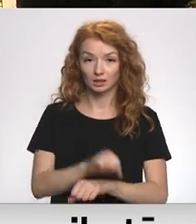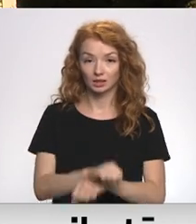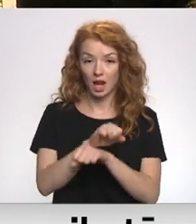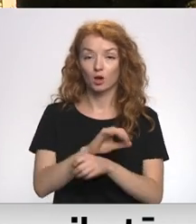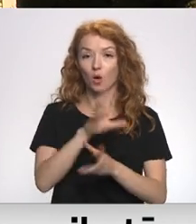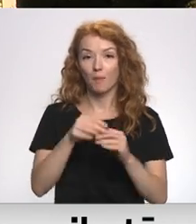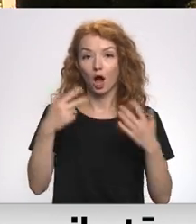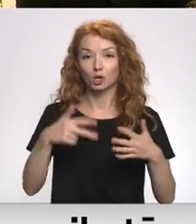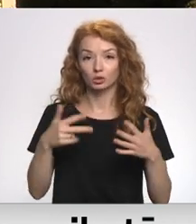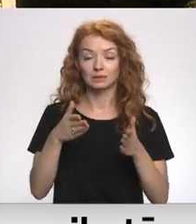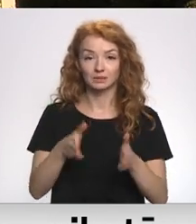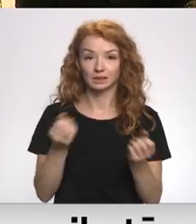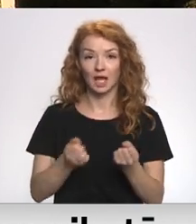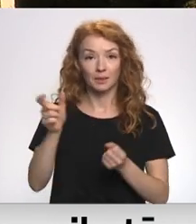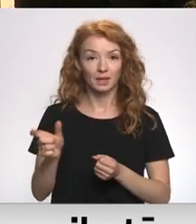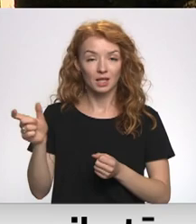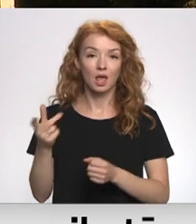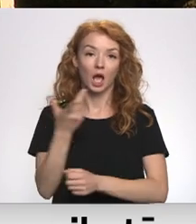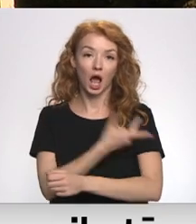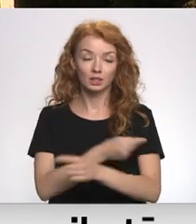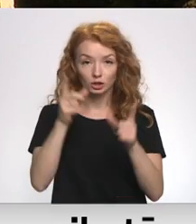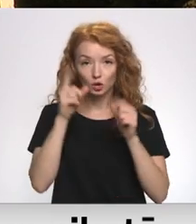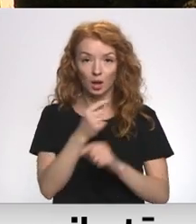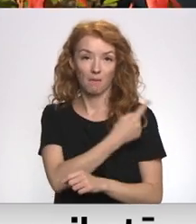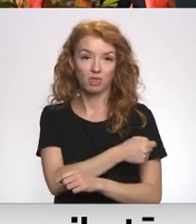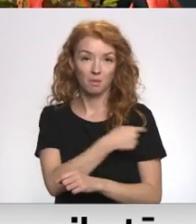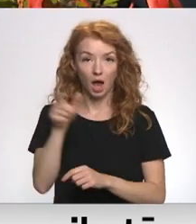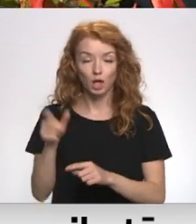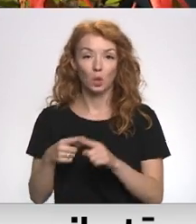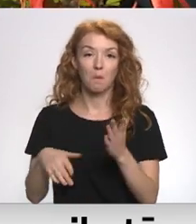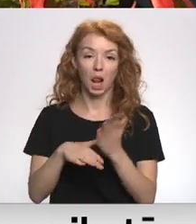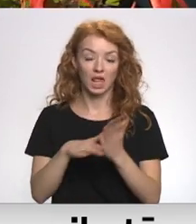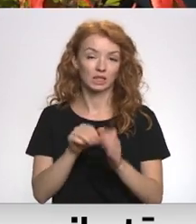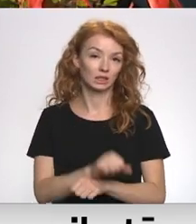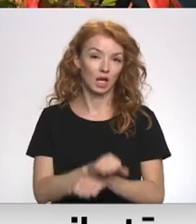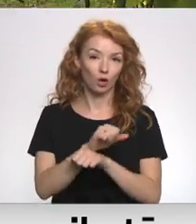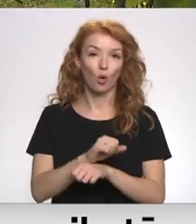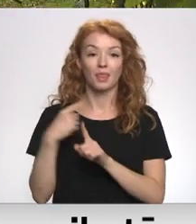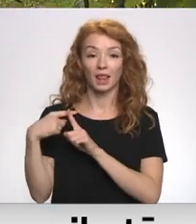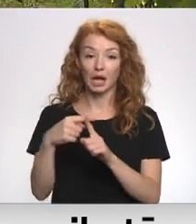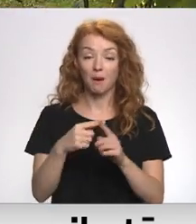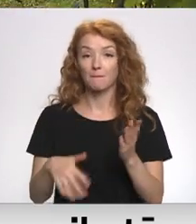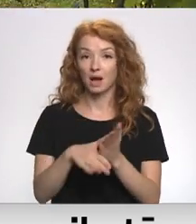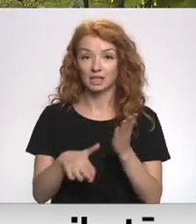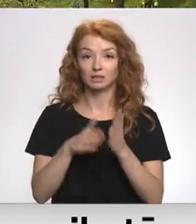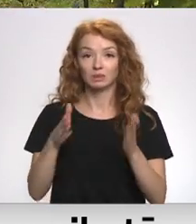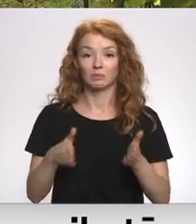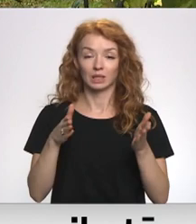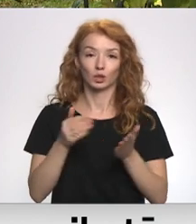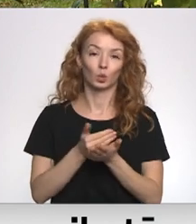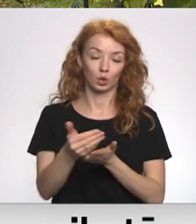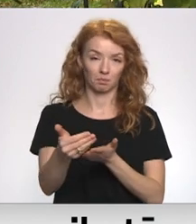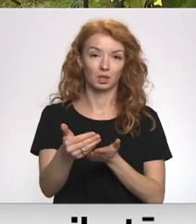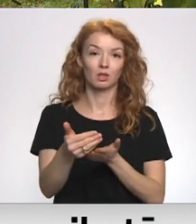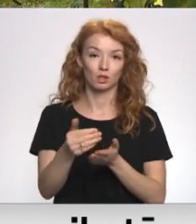slimnīcas darbinieki, galvenokārt anesteziologi, medmāsas un māsu palīgi. Neatliekamā palīdzība slimnīcā tiek nodrošināta.